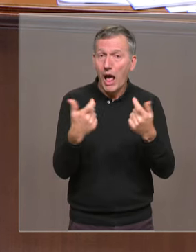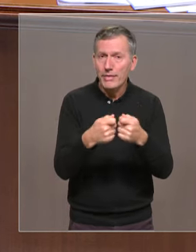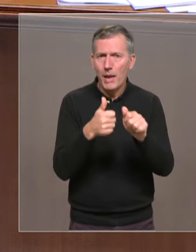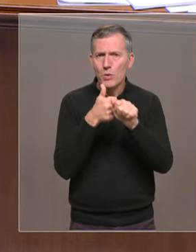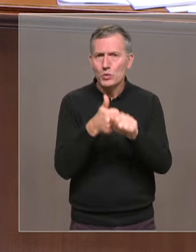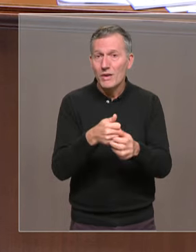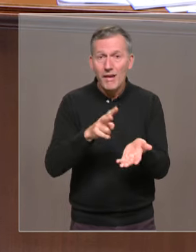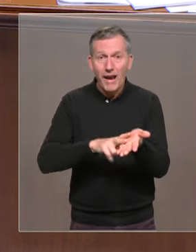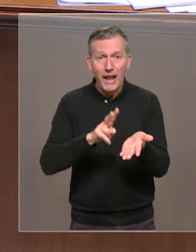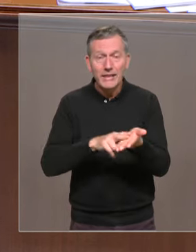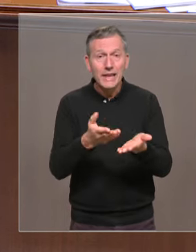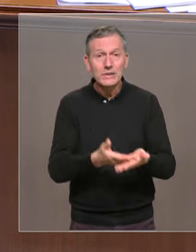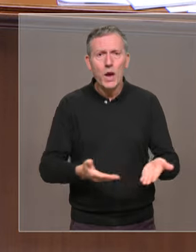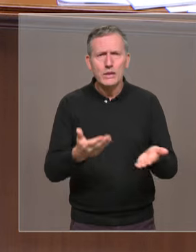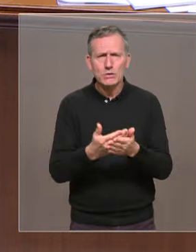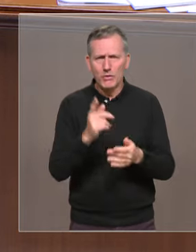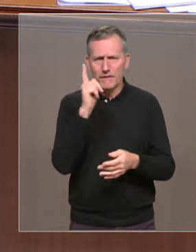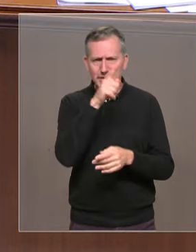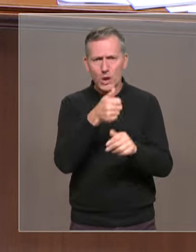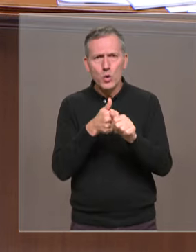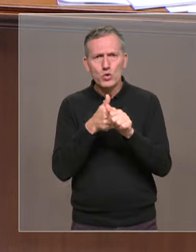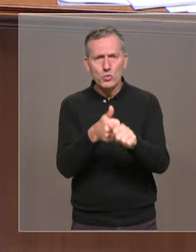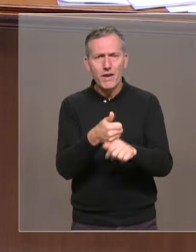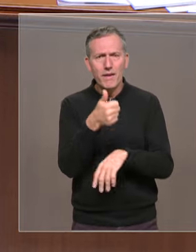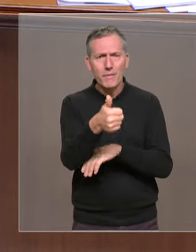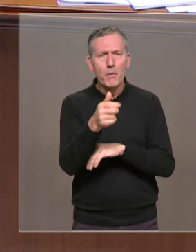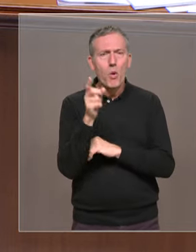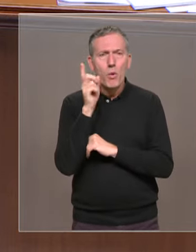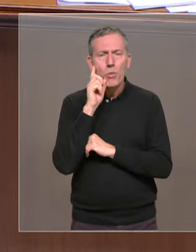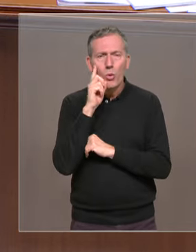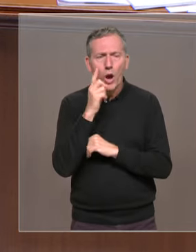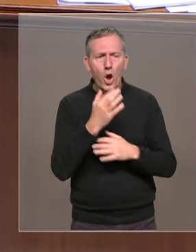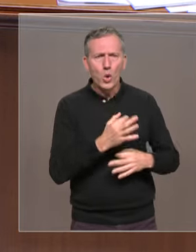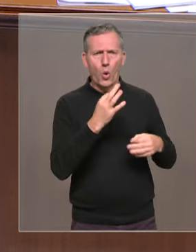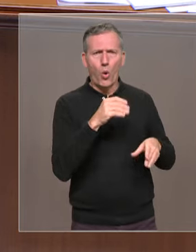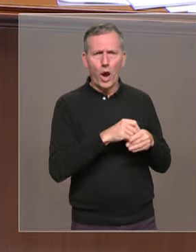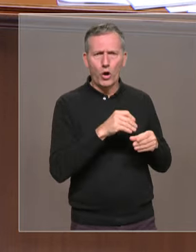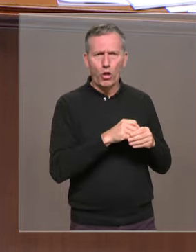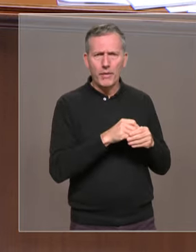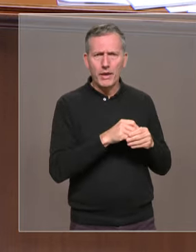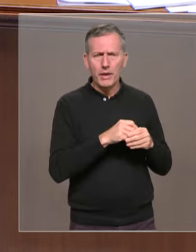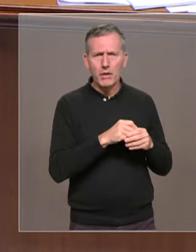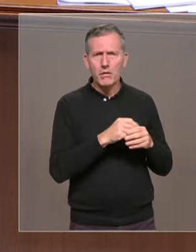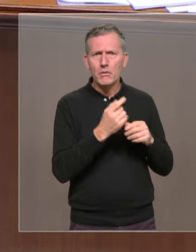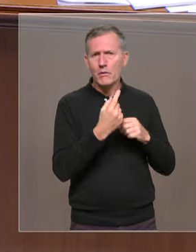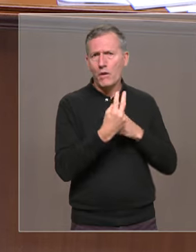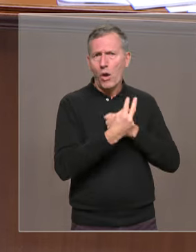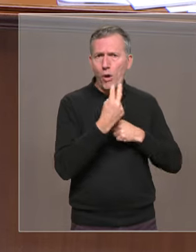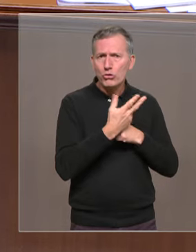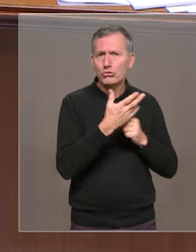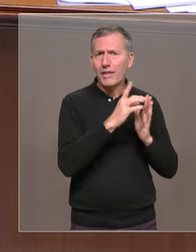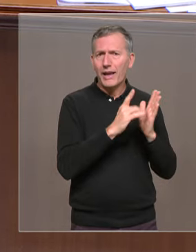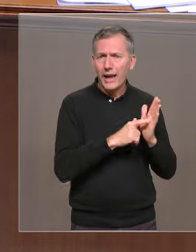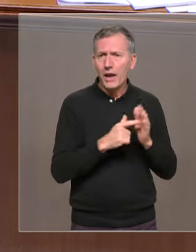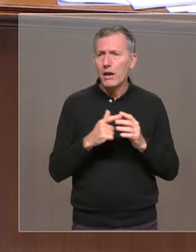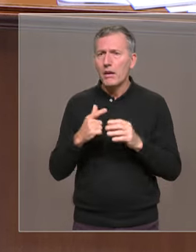cette nouvelle donne. Et j'ai du mal à vous suivre, monsieur de Courson, parce que tantôt on fait trop d'économies et vous regrettez ce décret,